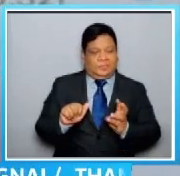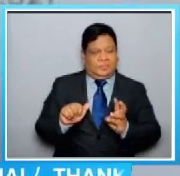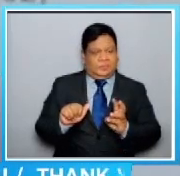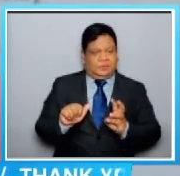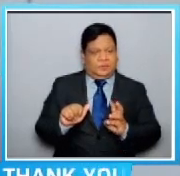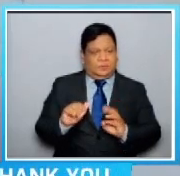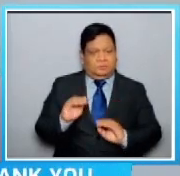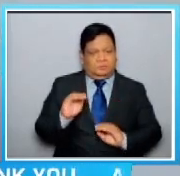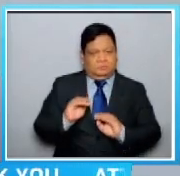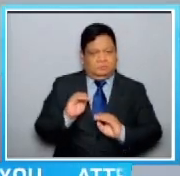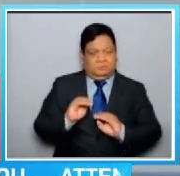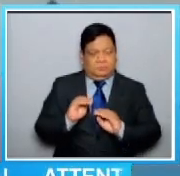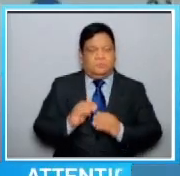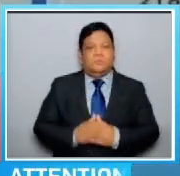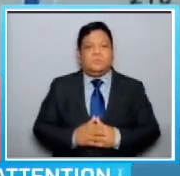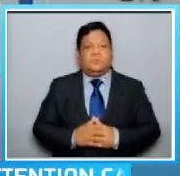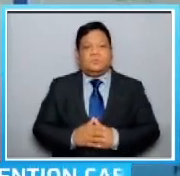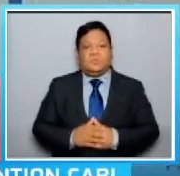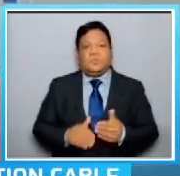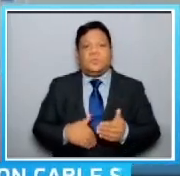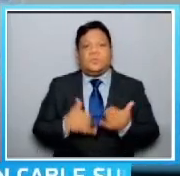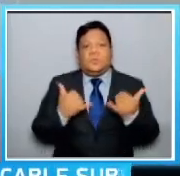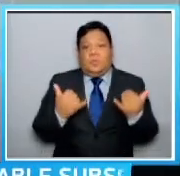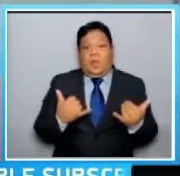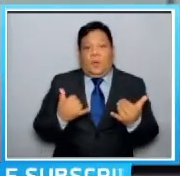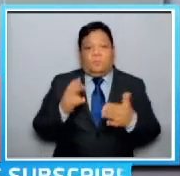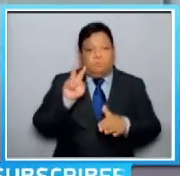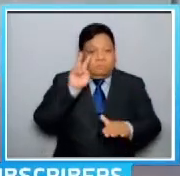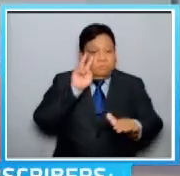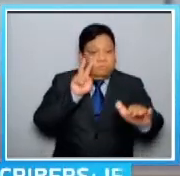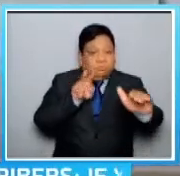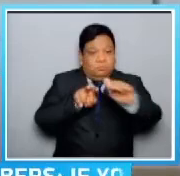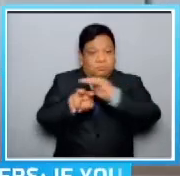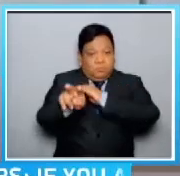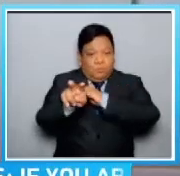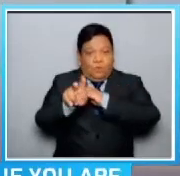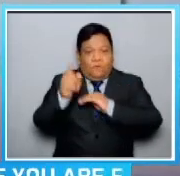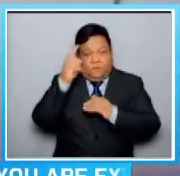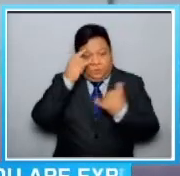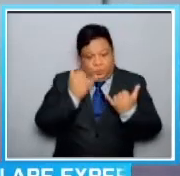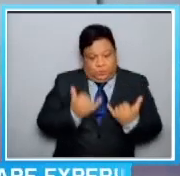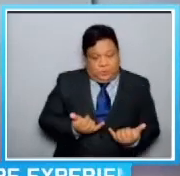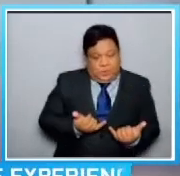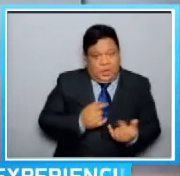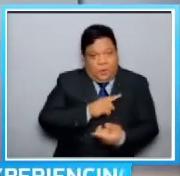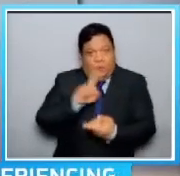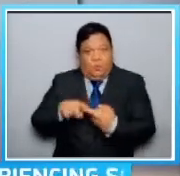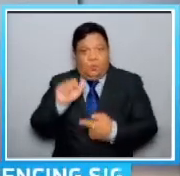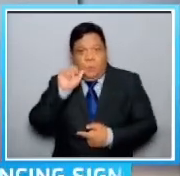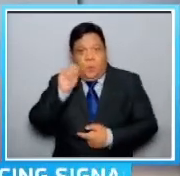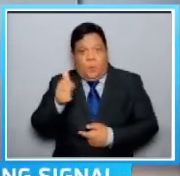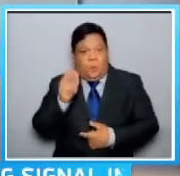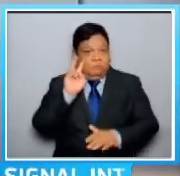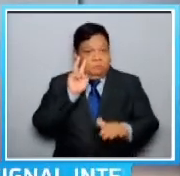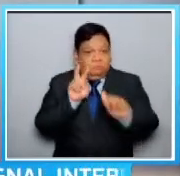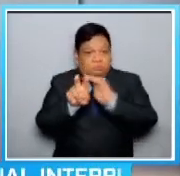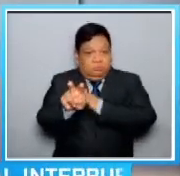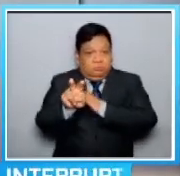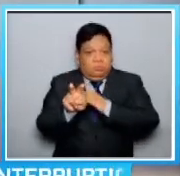Then, ito yung projection namin this day up to tomorrow. Yung